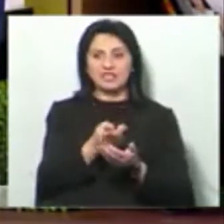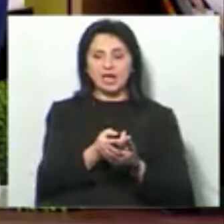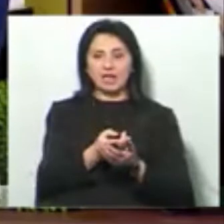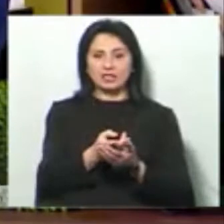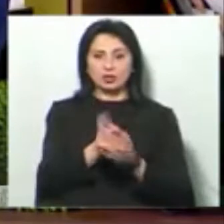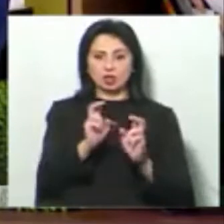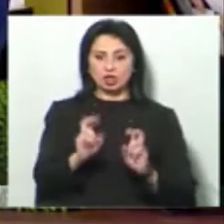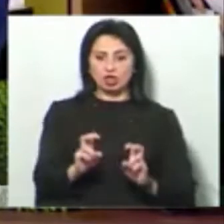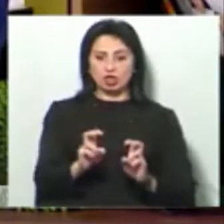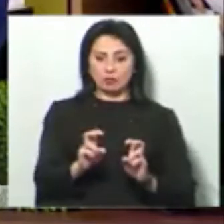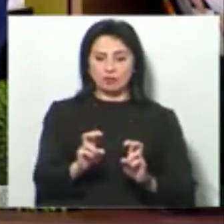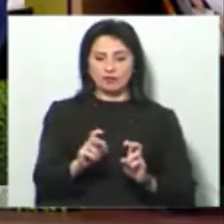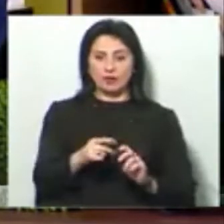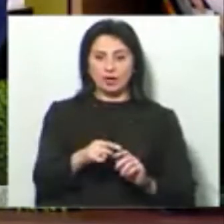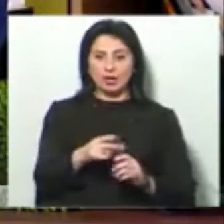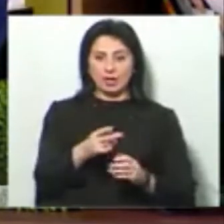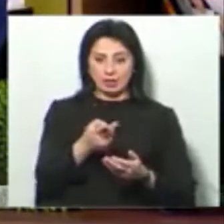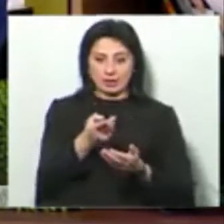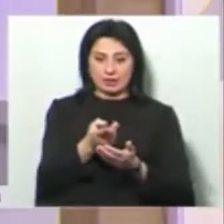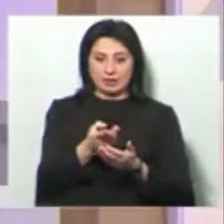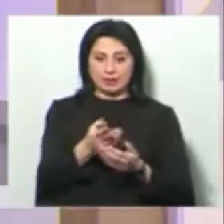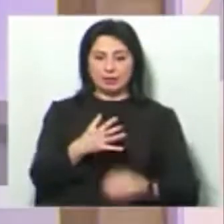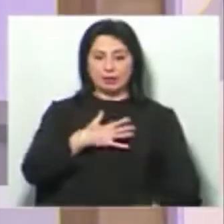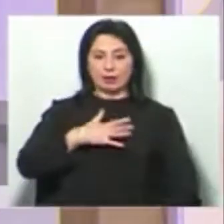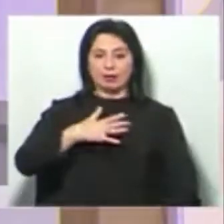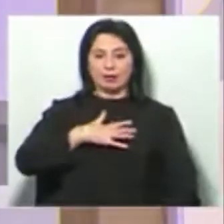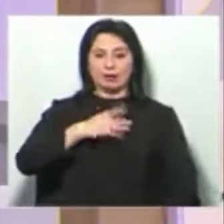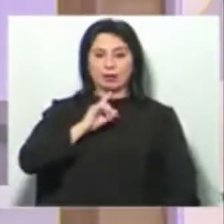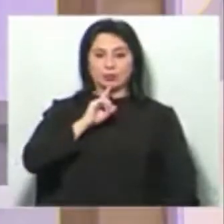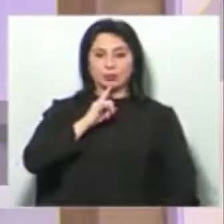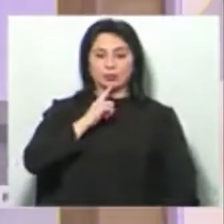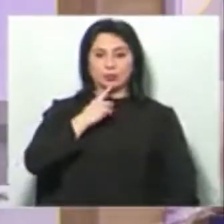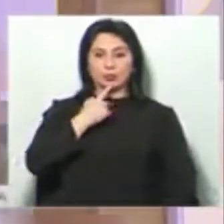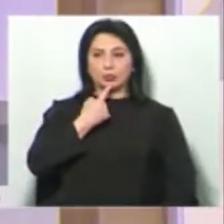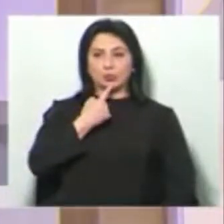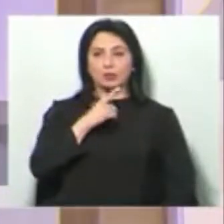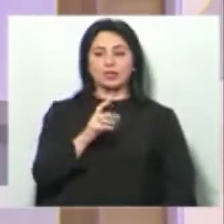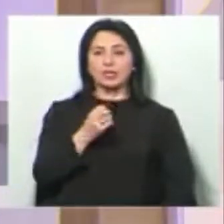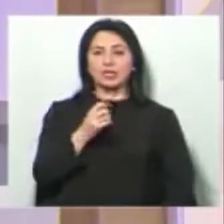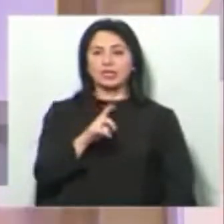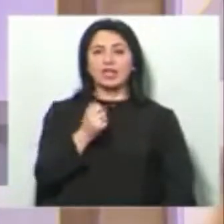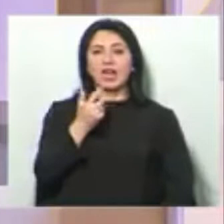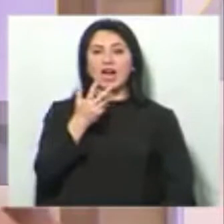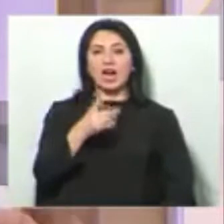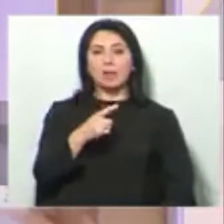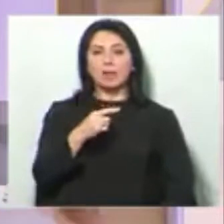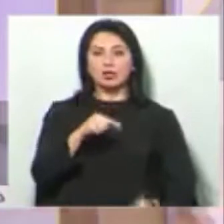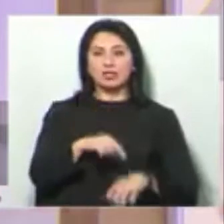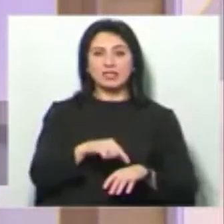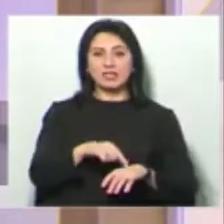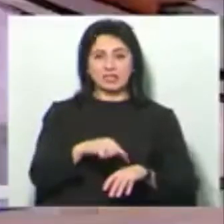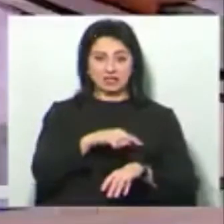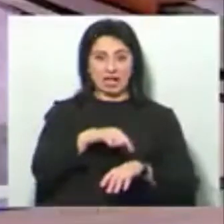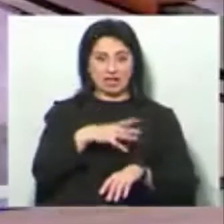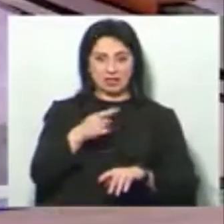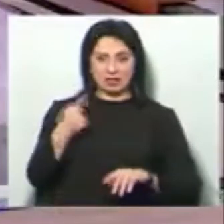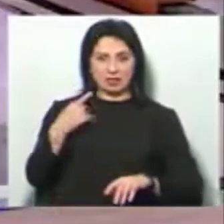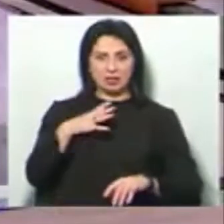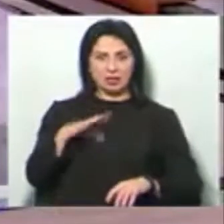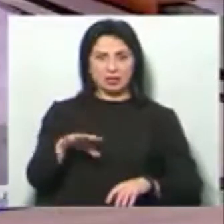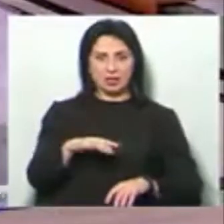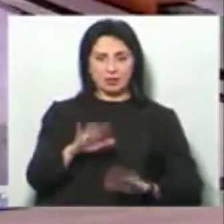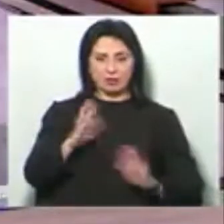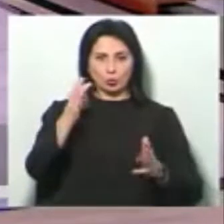domare. Izule biti poza, sunt cu is gadneleba. Tatu ne s-a modern imisat, su can arcondes. Da, arcondes